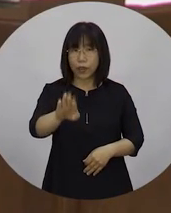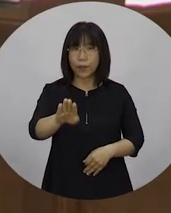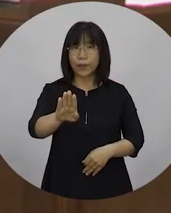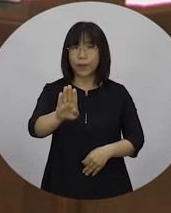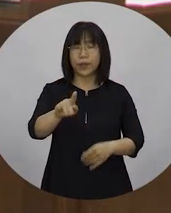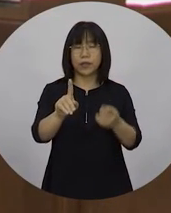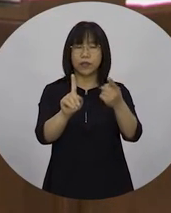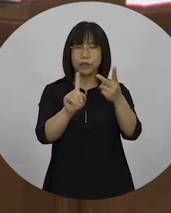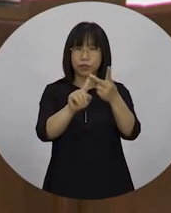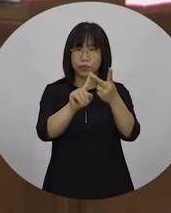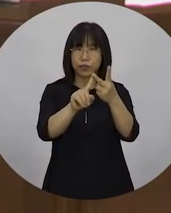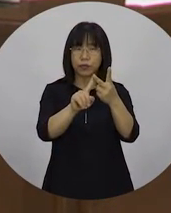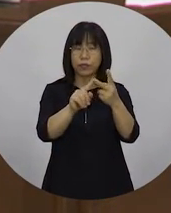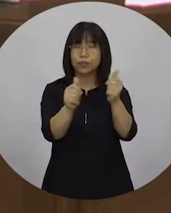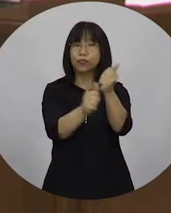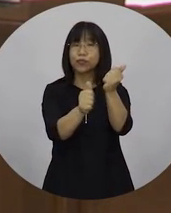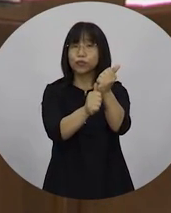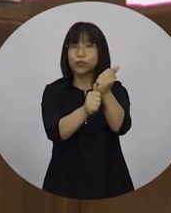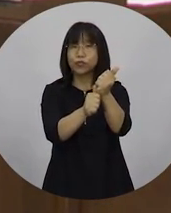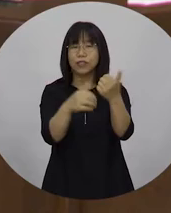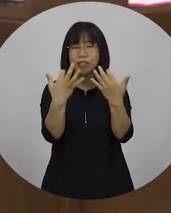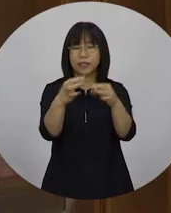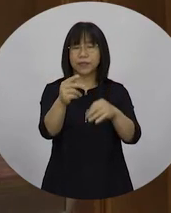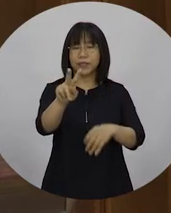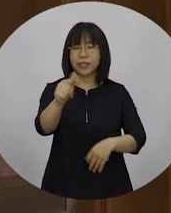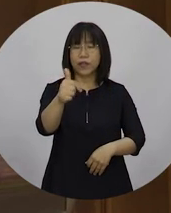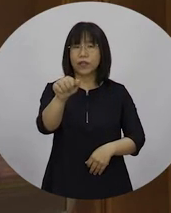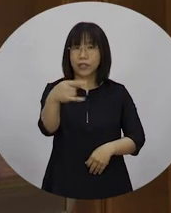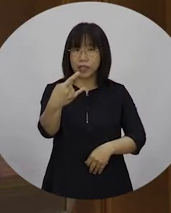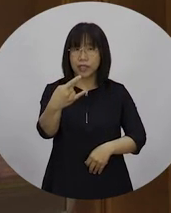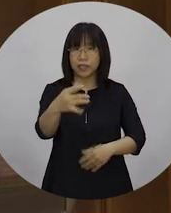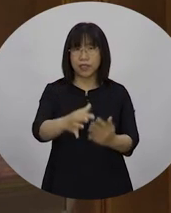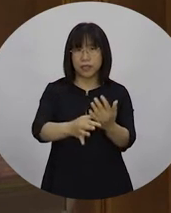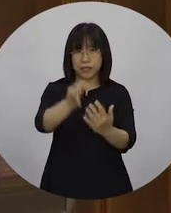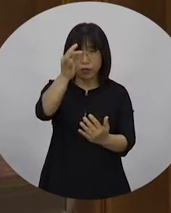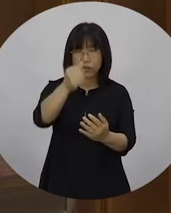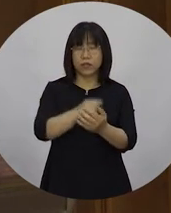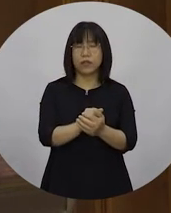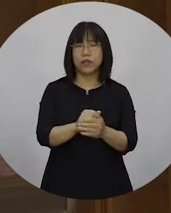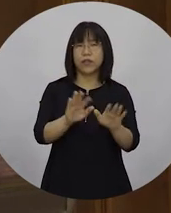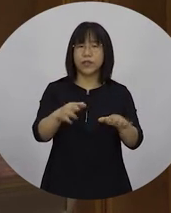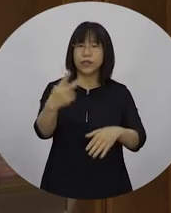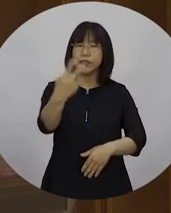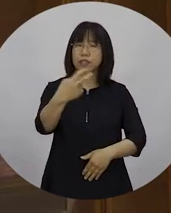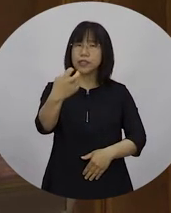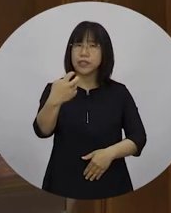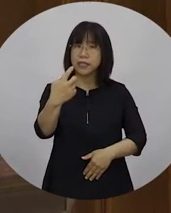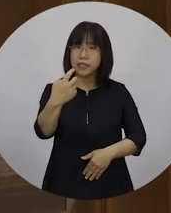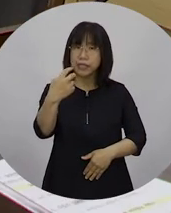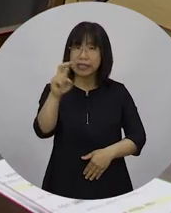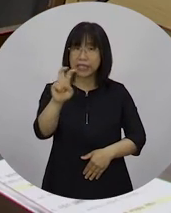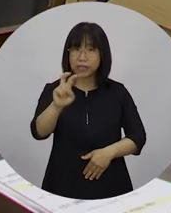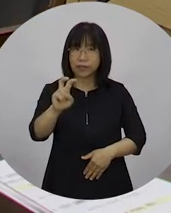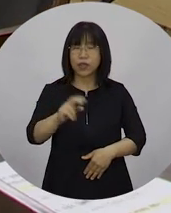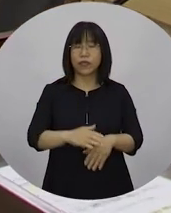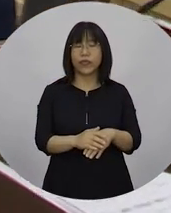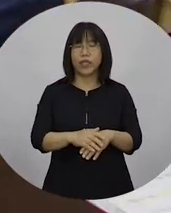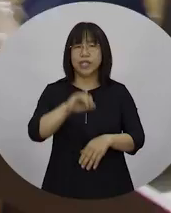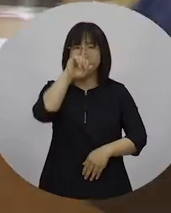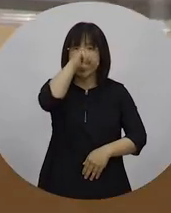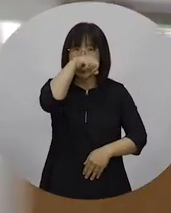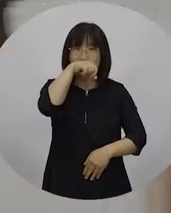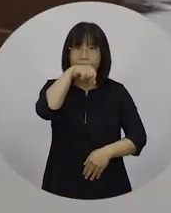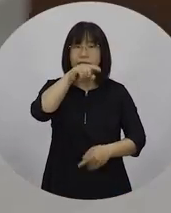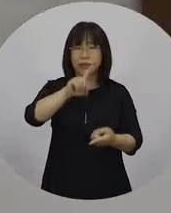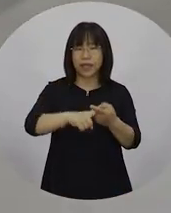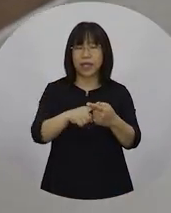의 김동혁 후 입원 부위원장 애기 면이 임원을 선임해 2020 회귀 원도 세입 세출 결산 및 예비비 지출